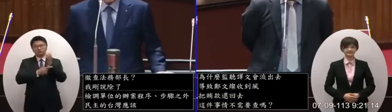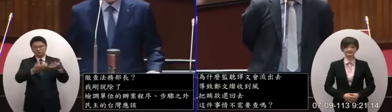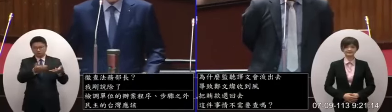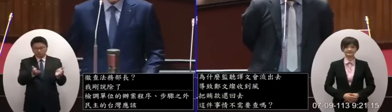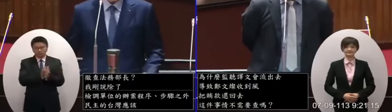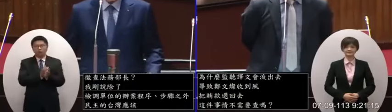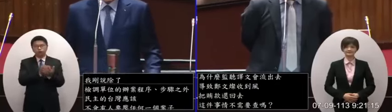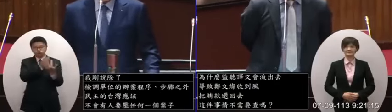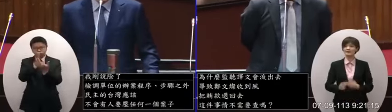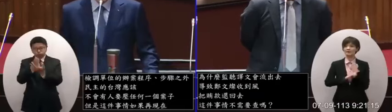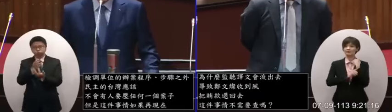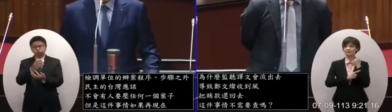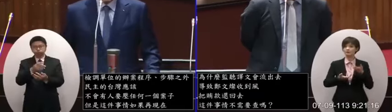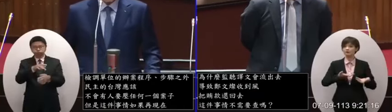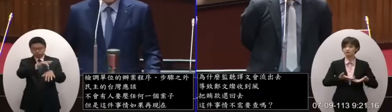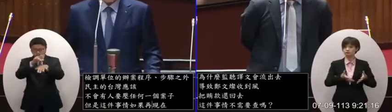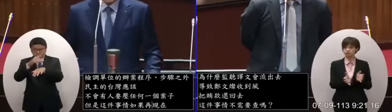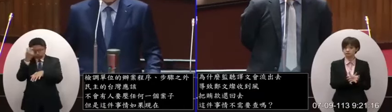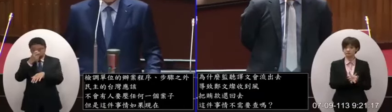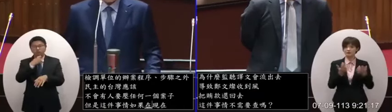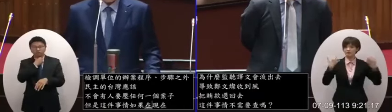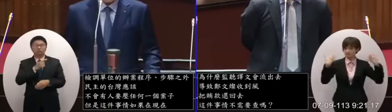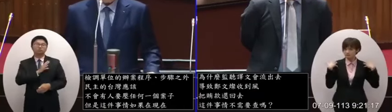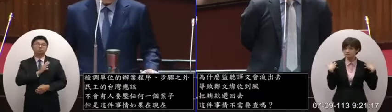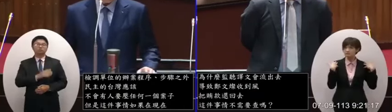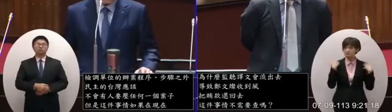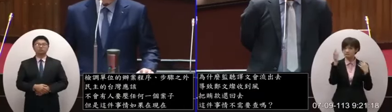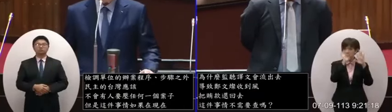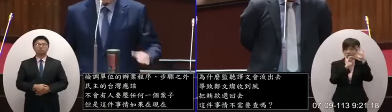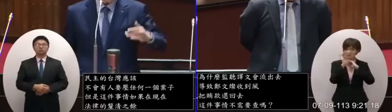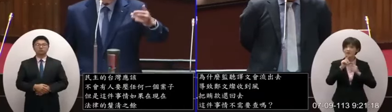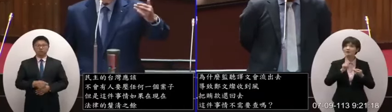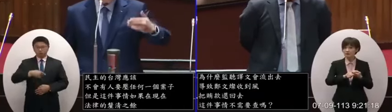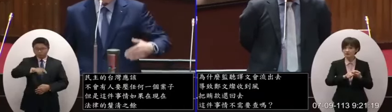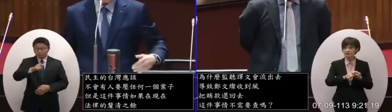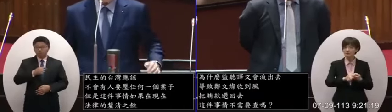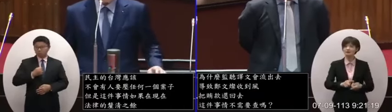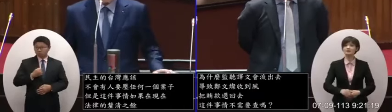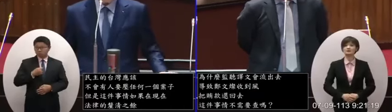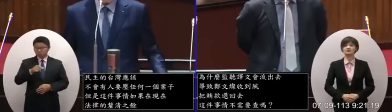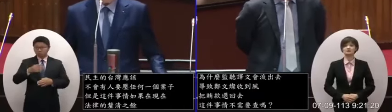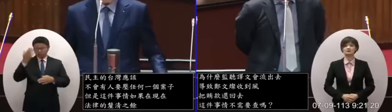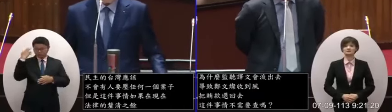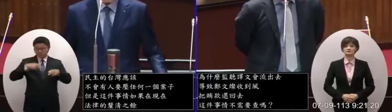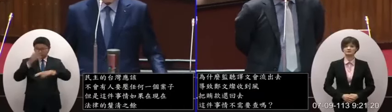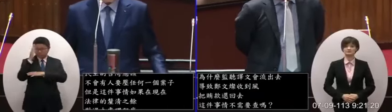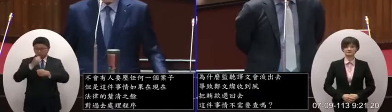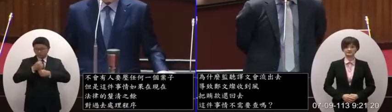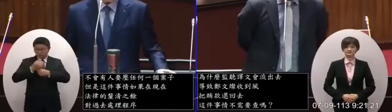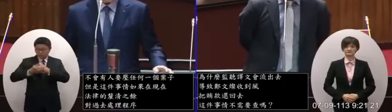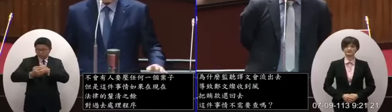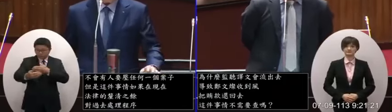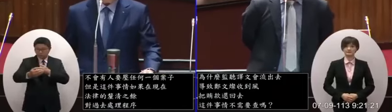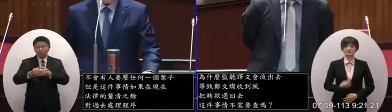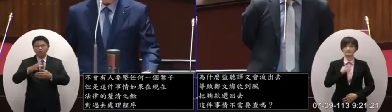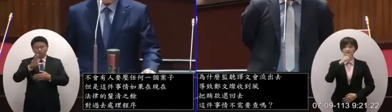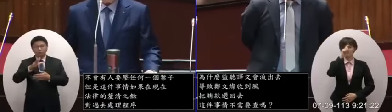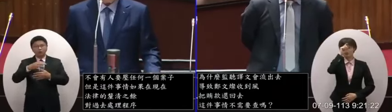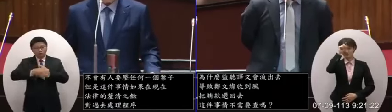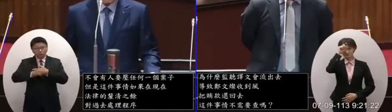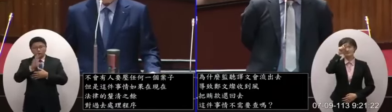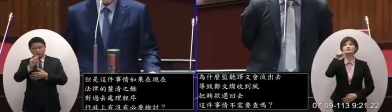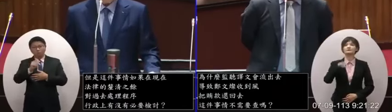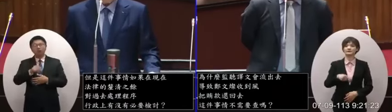解。 法务部有必要去做调查嘛，对不对？ 可以去了解过去的这个行政上有没有任何的。 我希望这件事